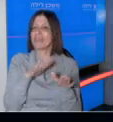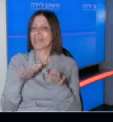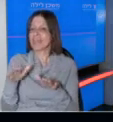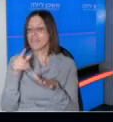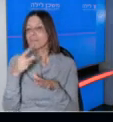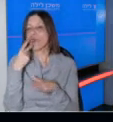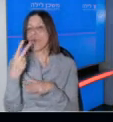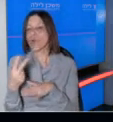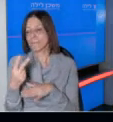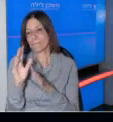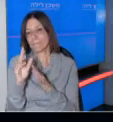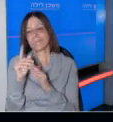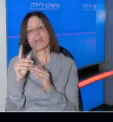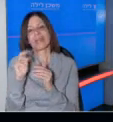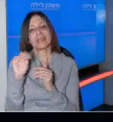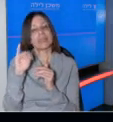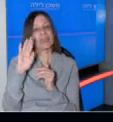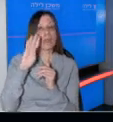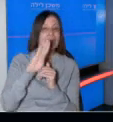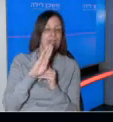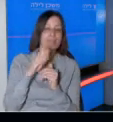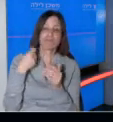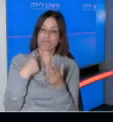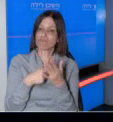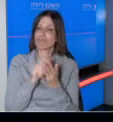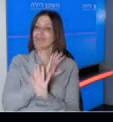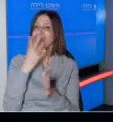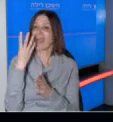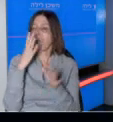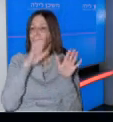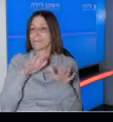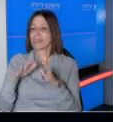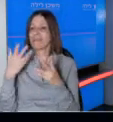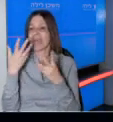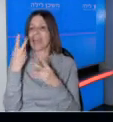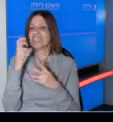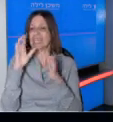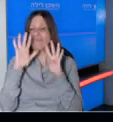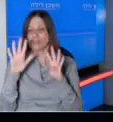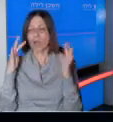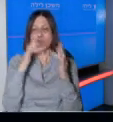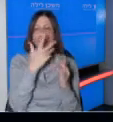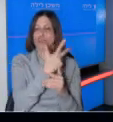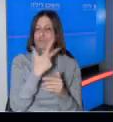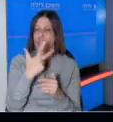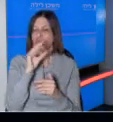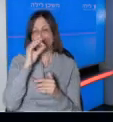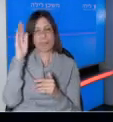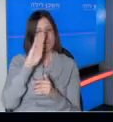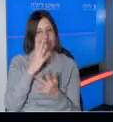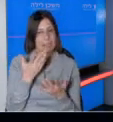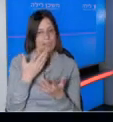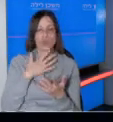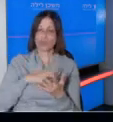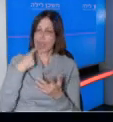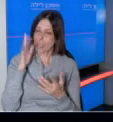אנחנו רואים שניר ברקת משלם רק בארבעה מנדטים, 29 מנדטים, אל מול 33 מנדטים שנתניהו מביא עליו. ואני